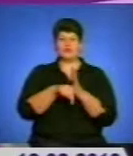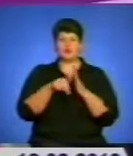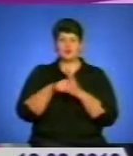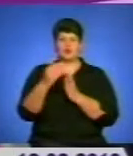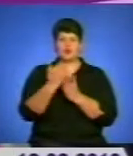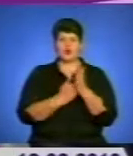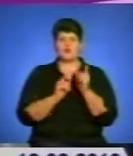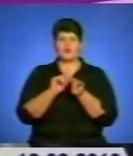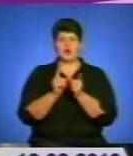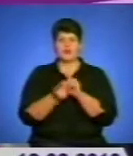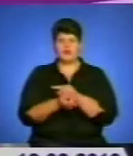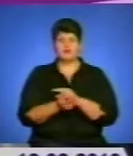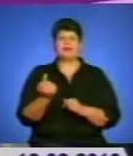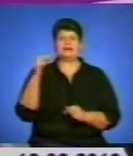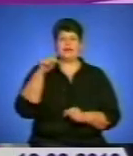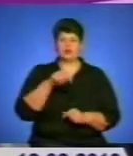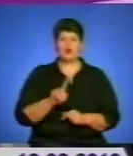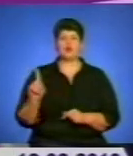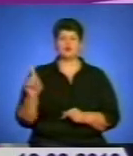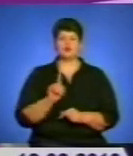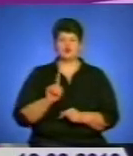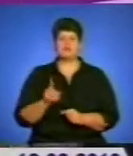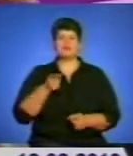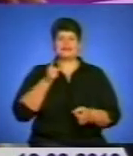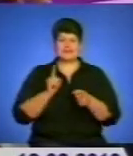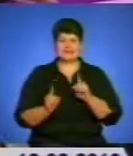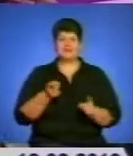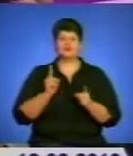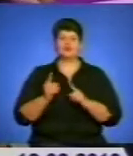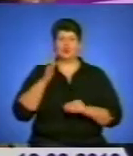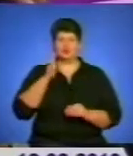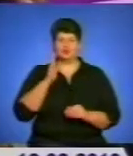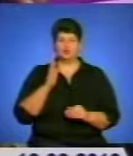реформ для того, щоб дійсно бути